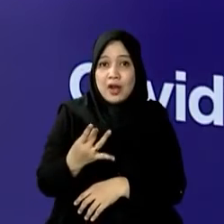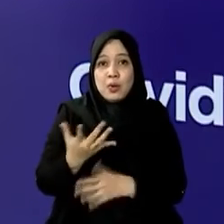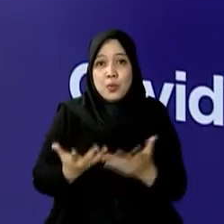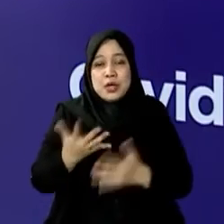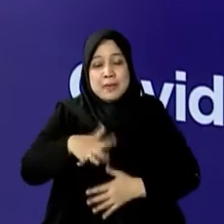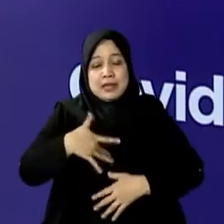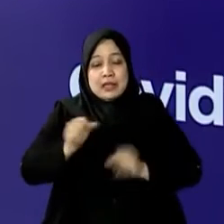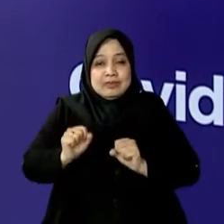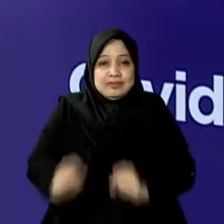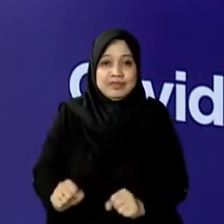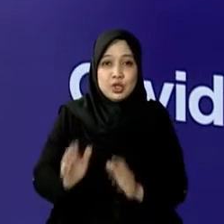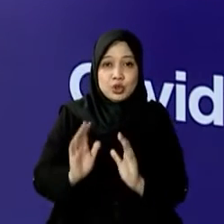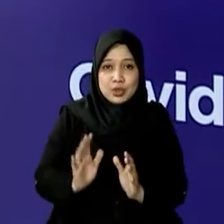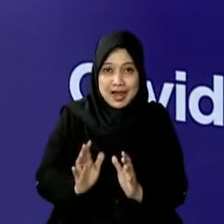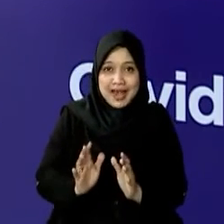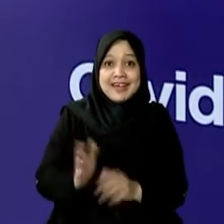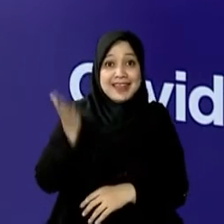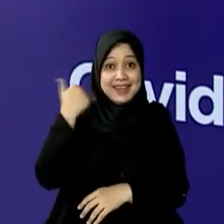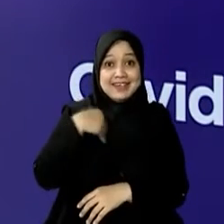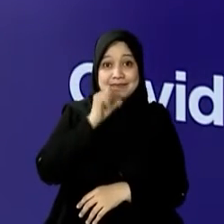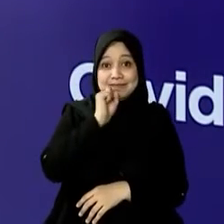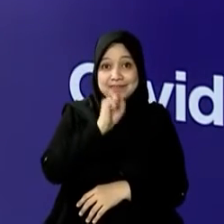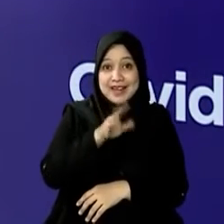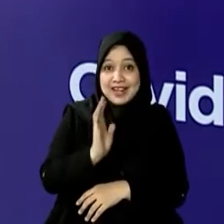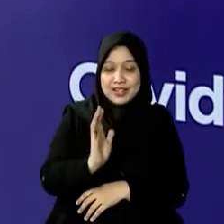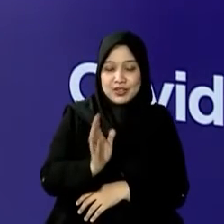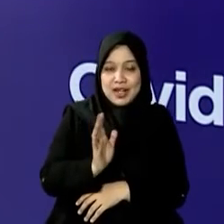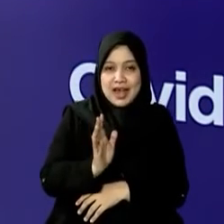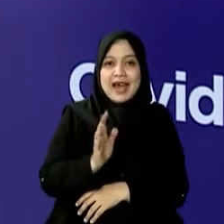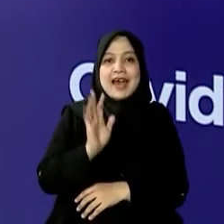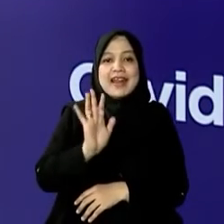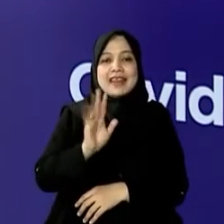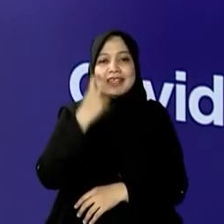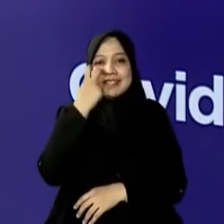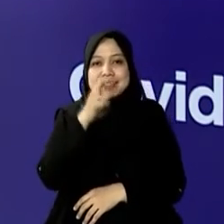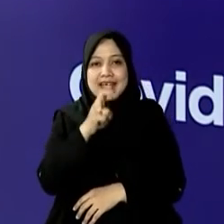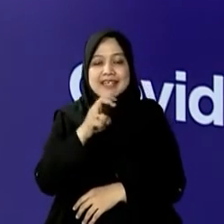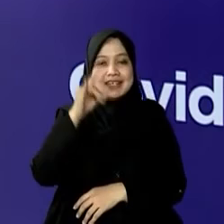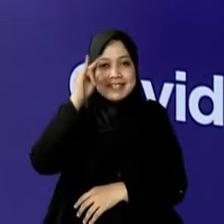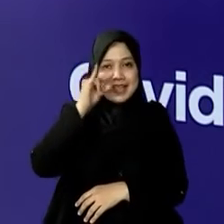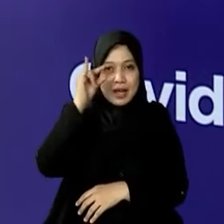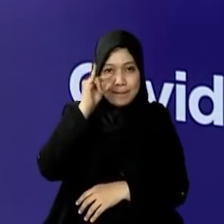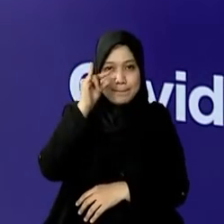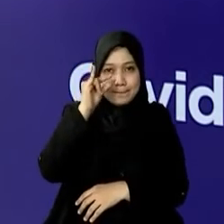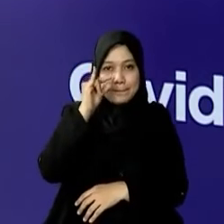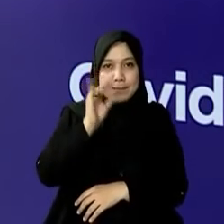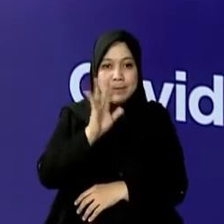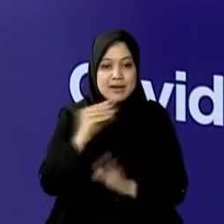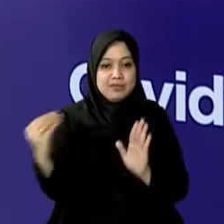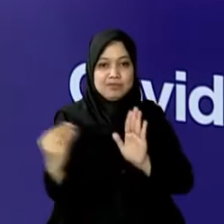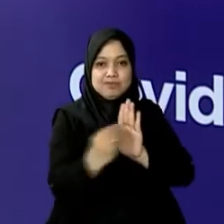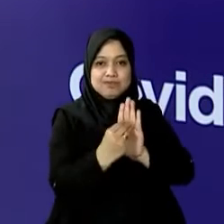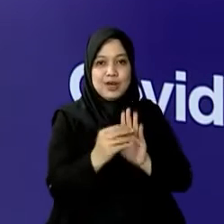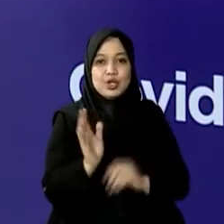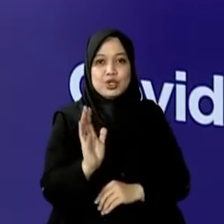ataupun as Tadi saya sudah sampaikan ada player dan sebagainya Bisa dicek di IG kami cantumkan